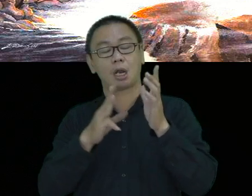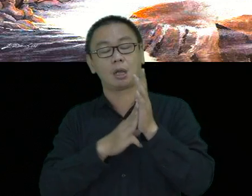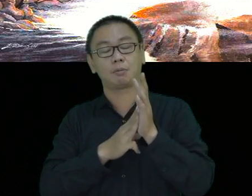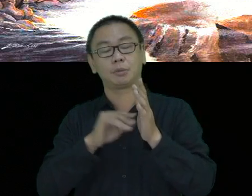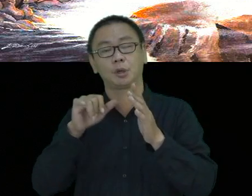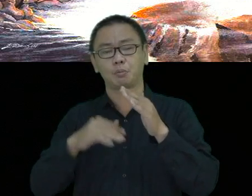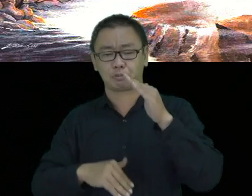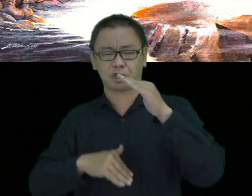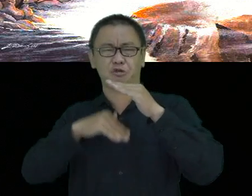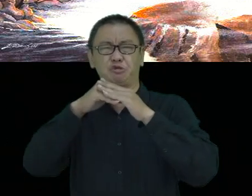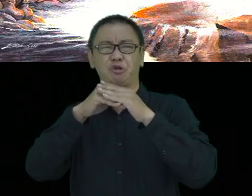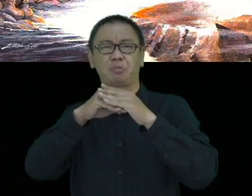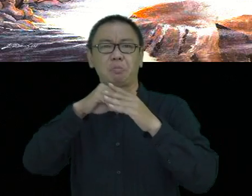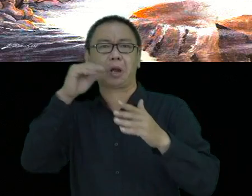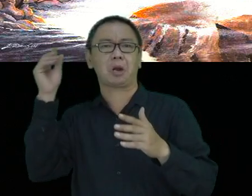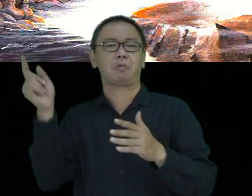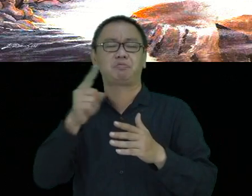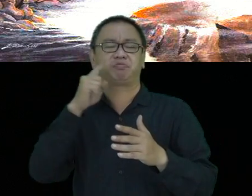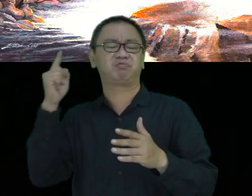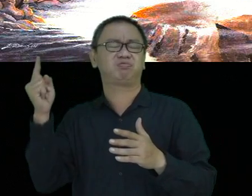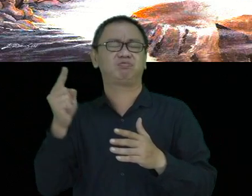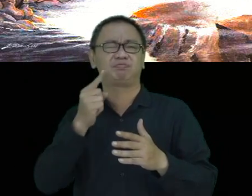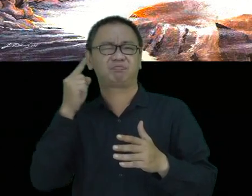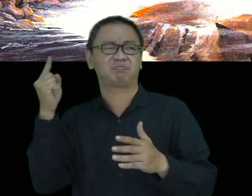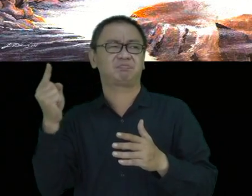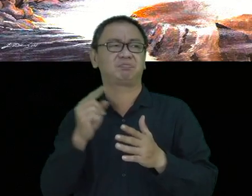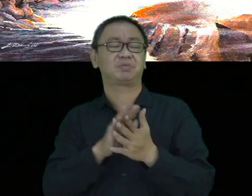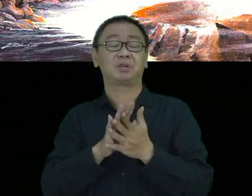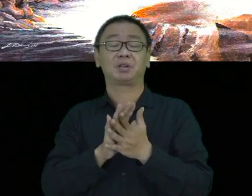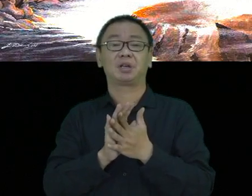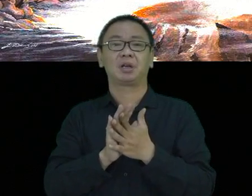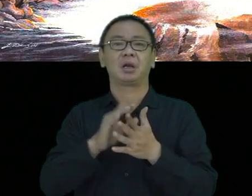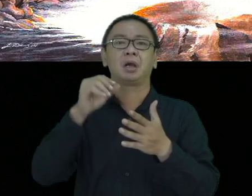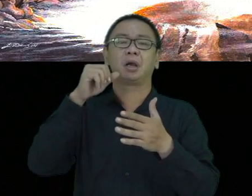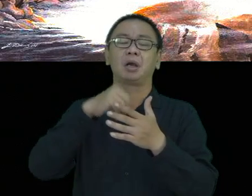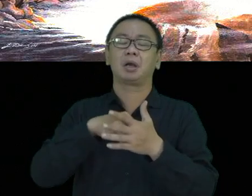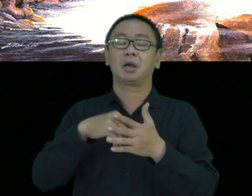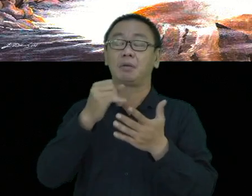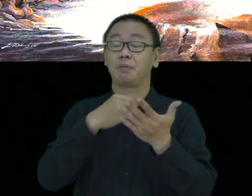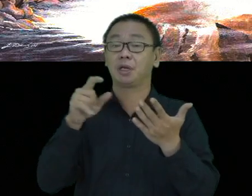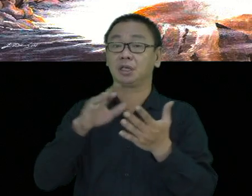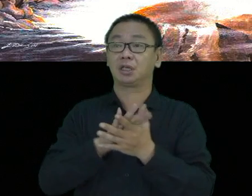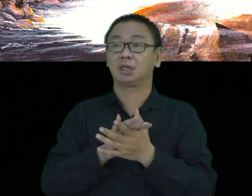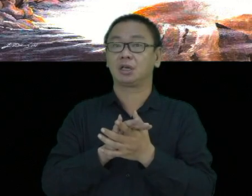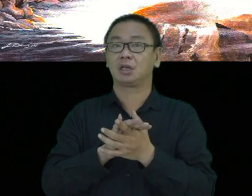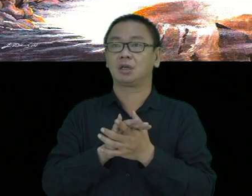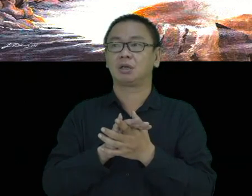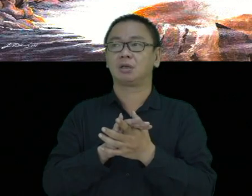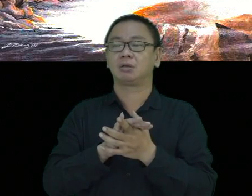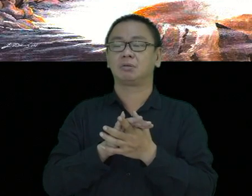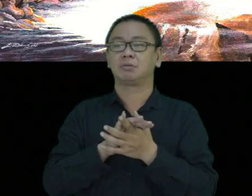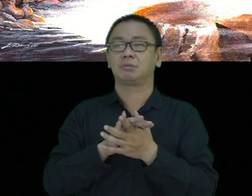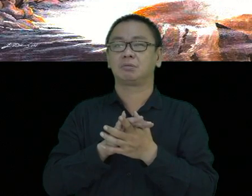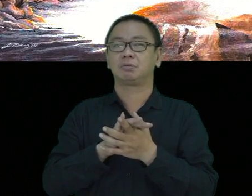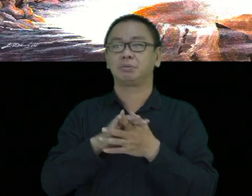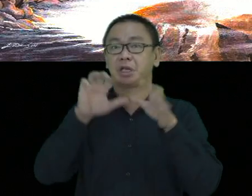Ya. Dan kemudian gambar ini adalah kepala binatang, entah itu ular, entah